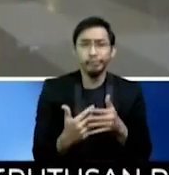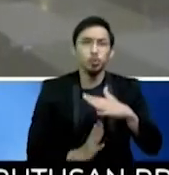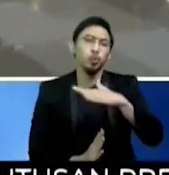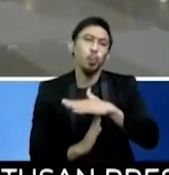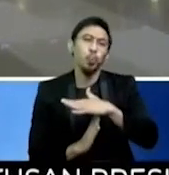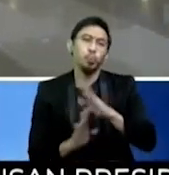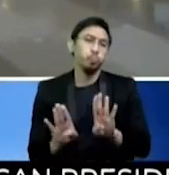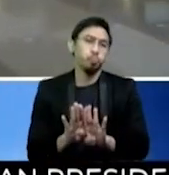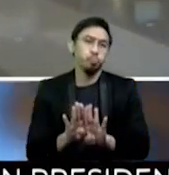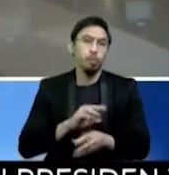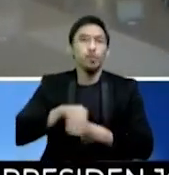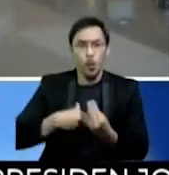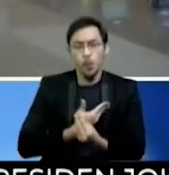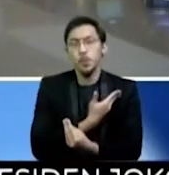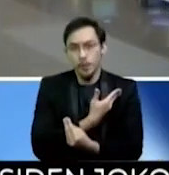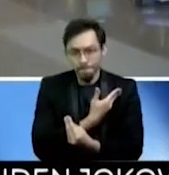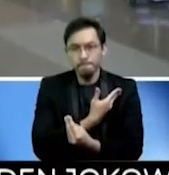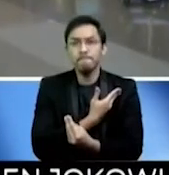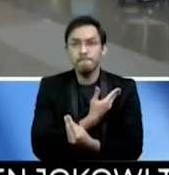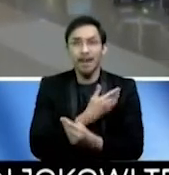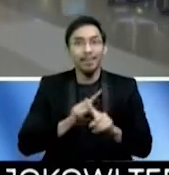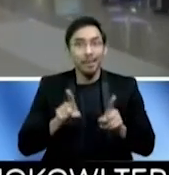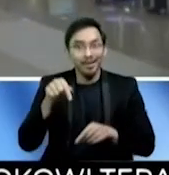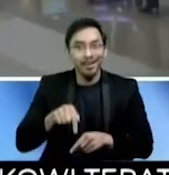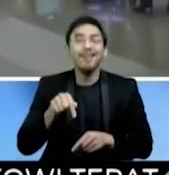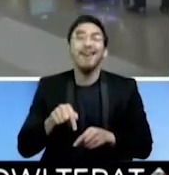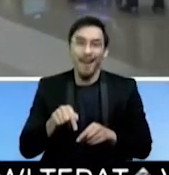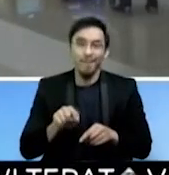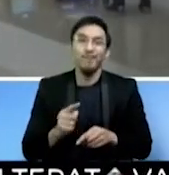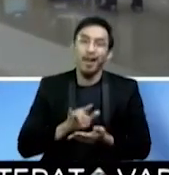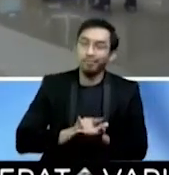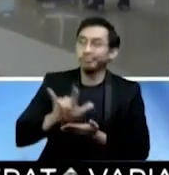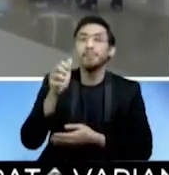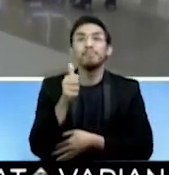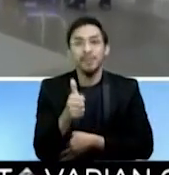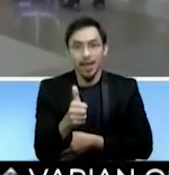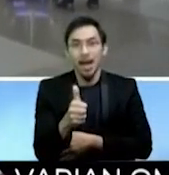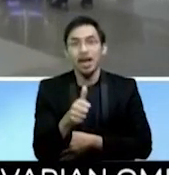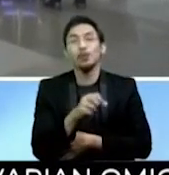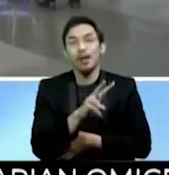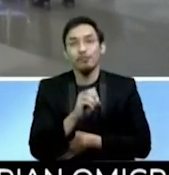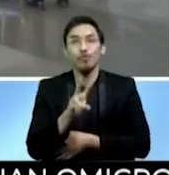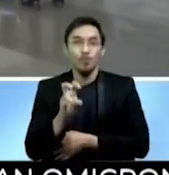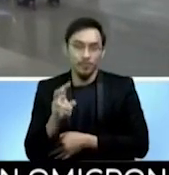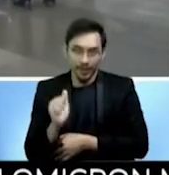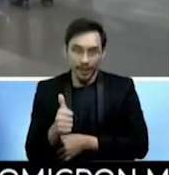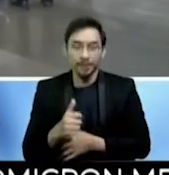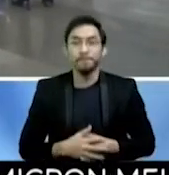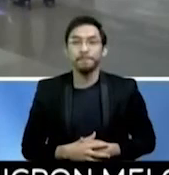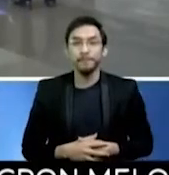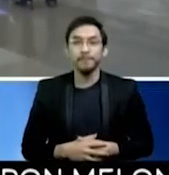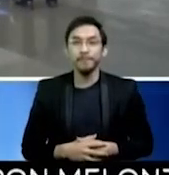ini pemerintah telah memperbolehkan keberangkatan jamaah umroh pada awal tahun 2022, yang mana ini